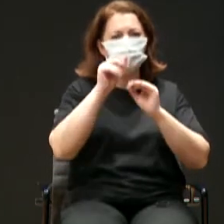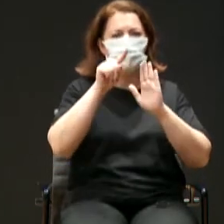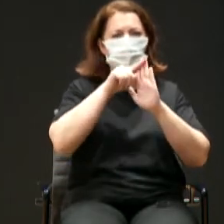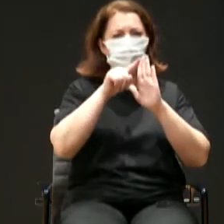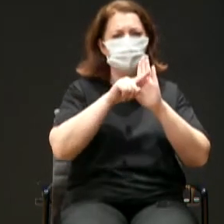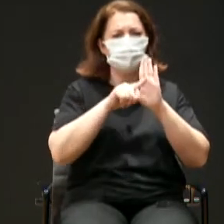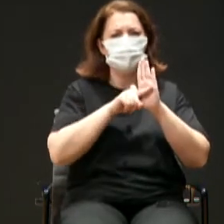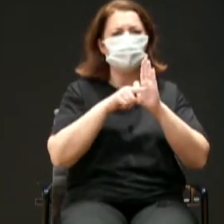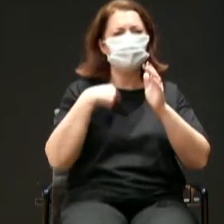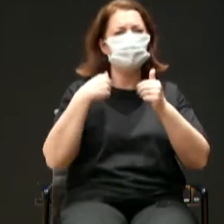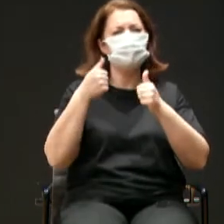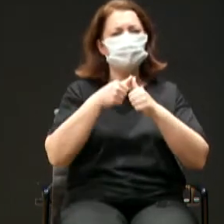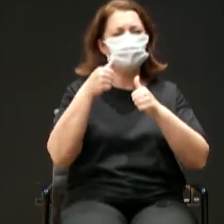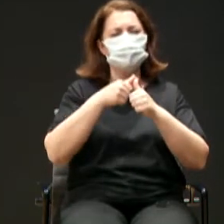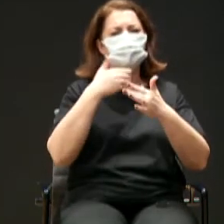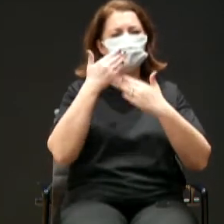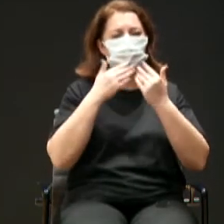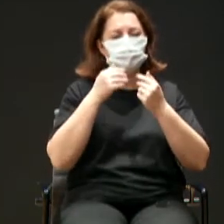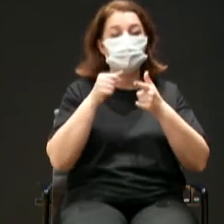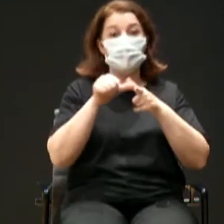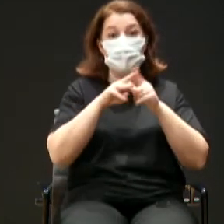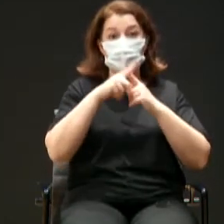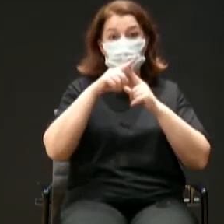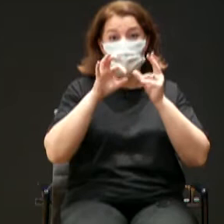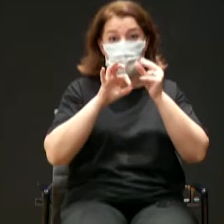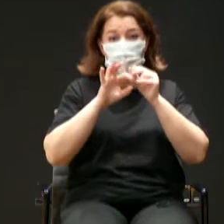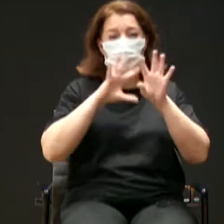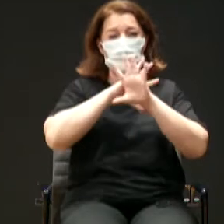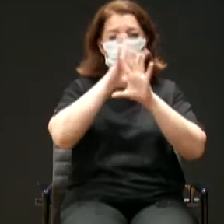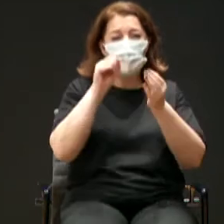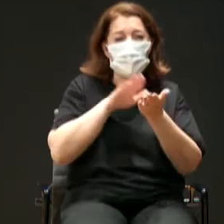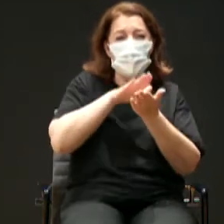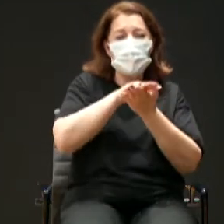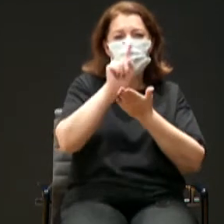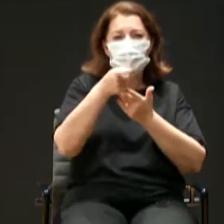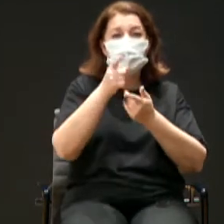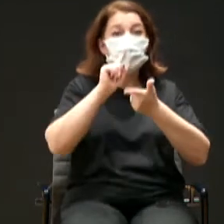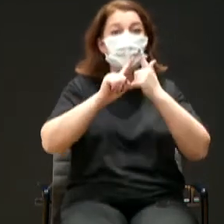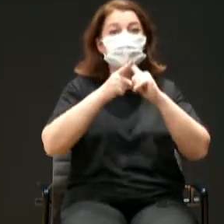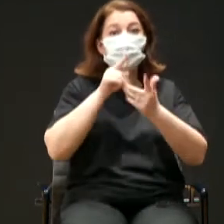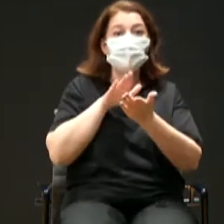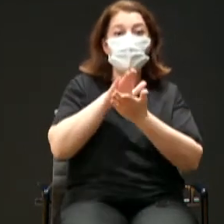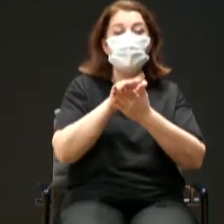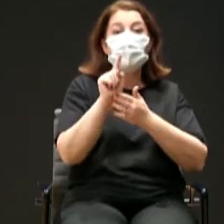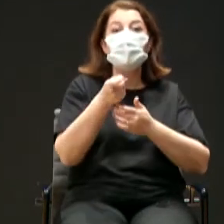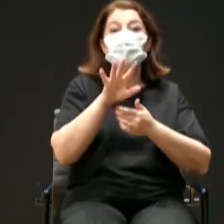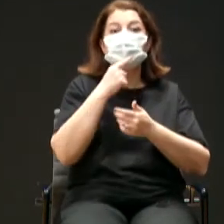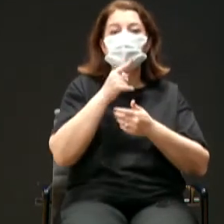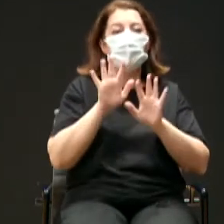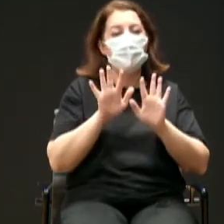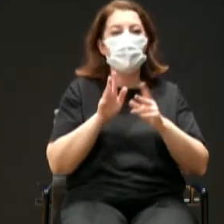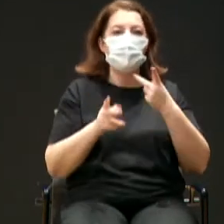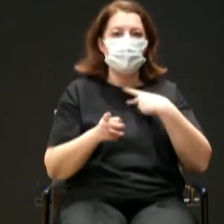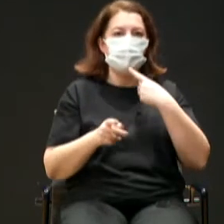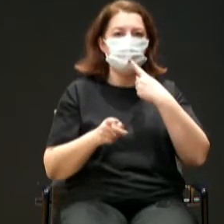bölüm bölüm gireceğim. FETÖ dedi. FETÖ'nün her ayağı bulundu, siyasi ayağı bulunmadı dedi. Ama ben